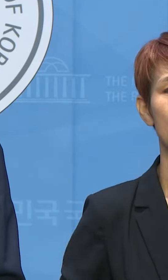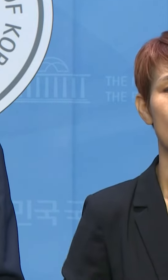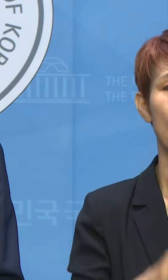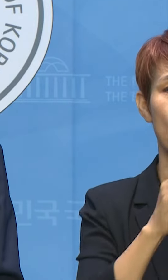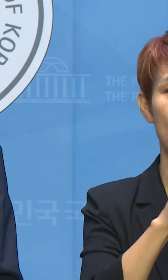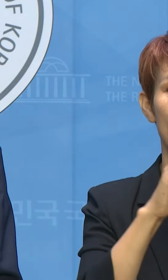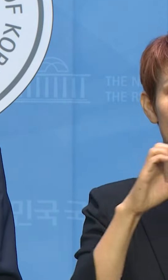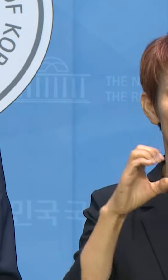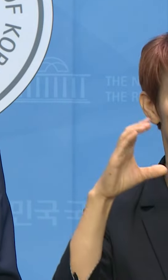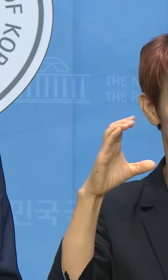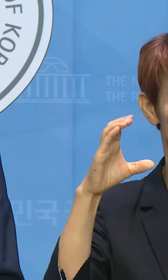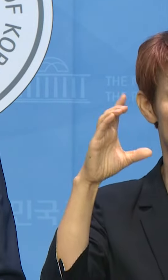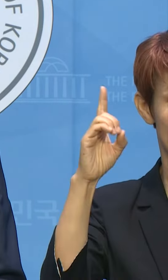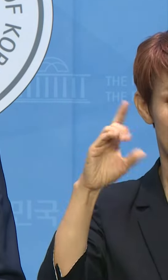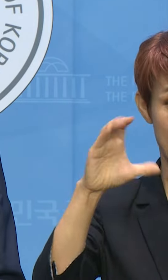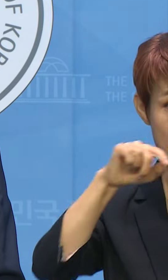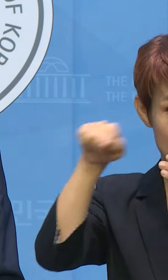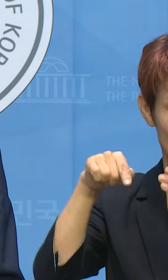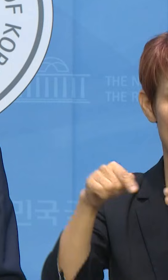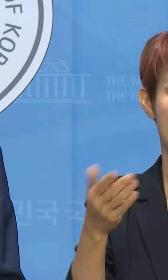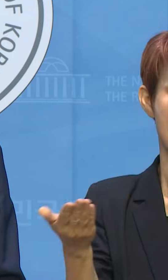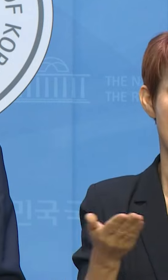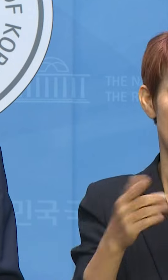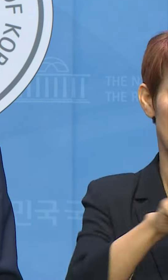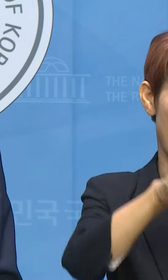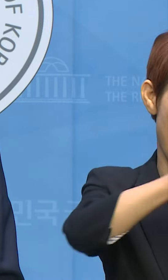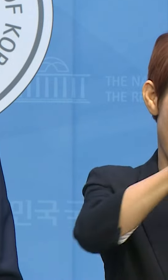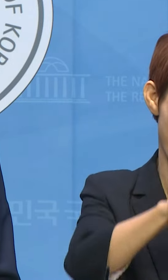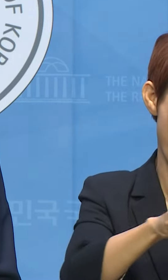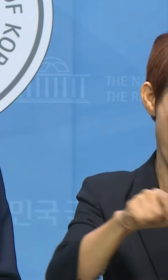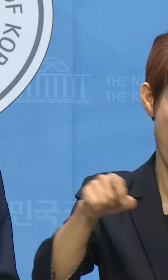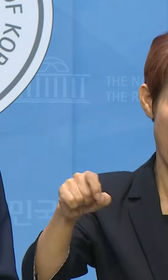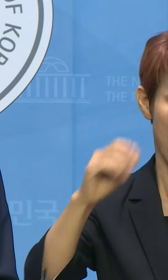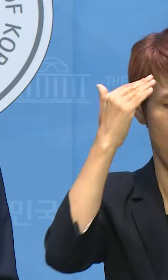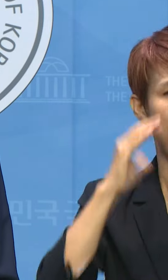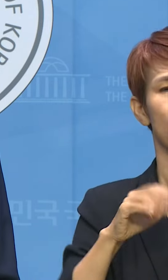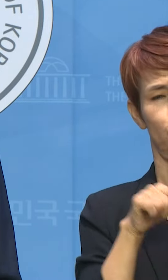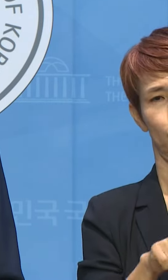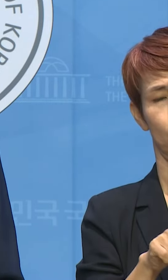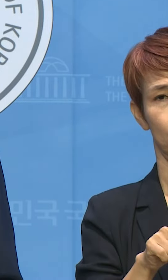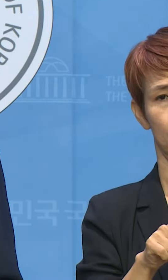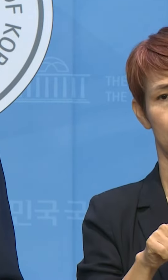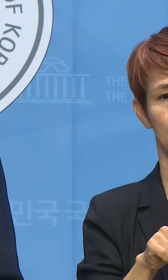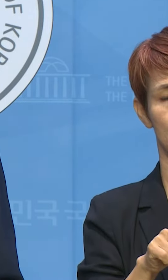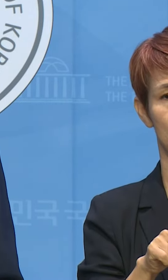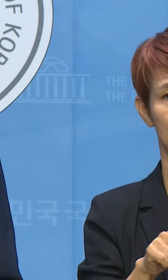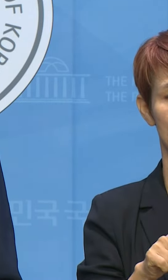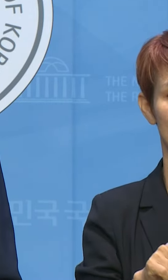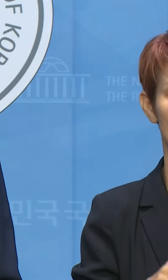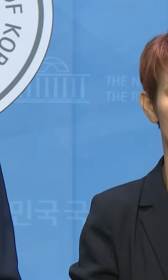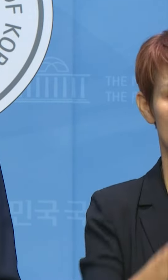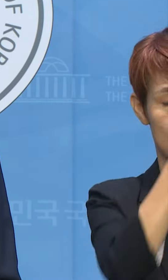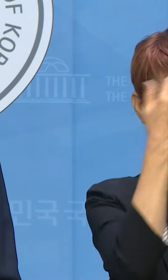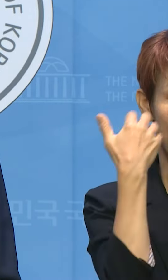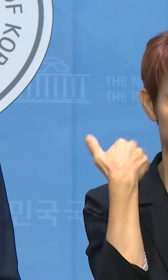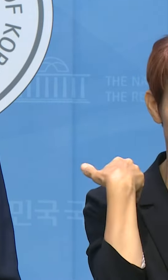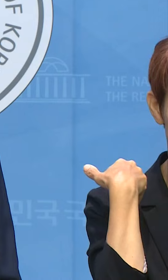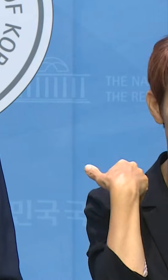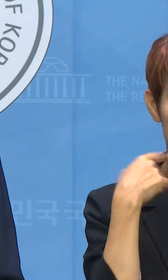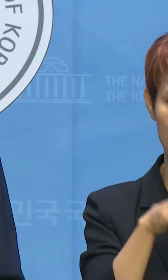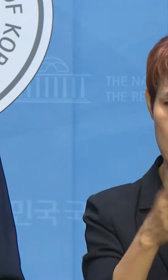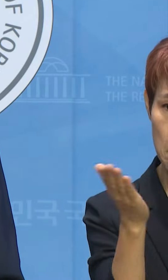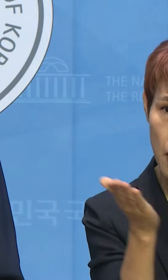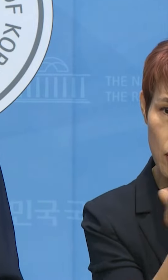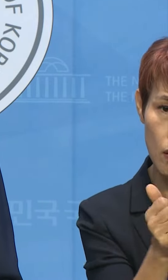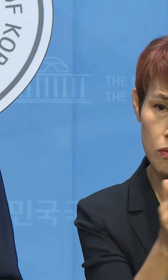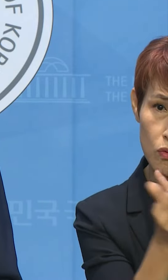즉 oec 국가중 듭니다 그런데 우리는 국가로부터 그의 걸맞는